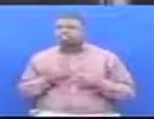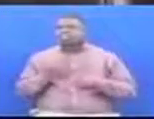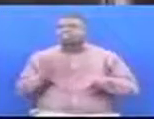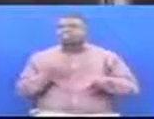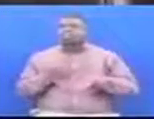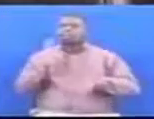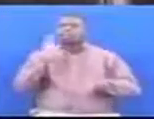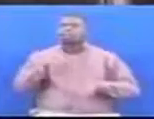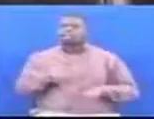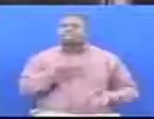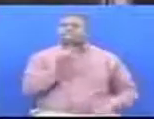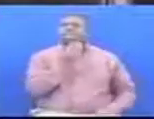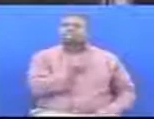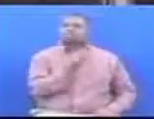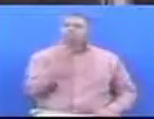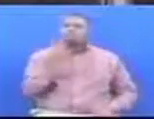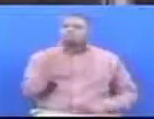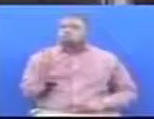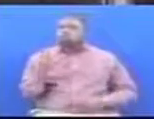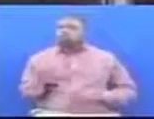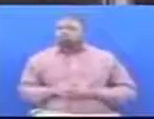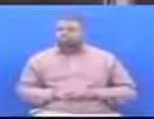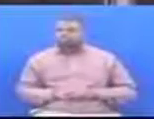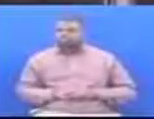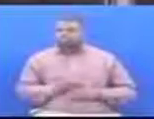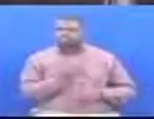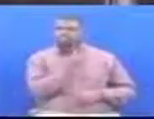mfululizo kwa miaka 45.